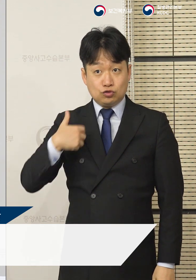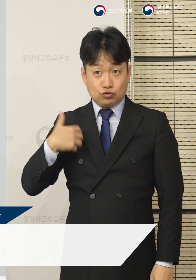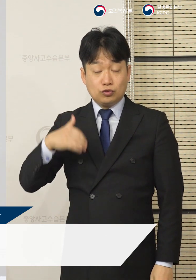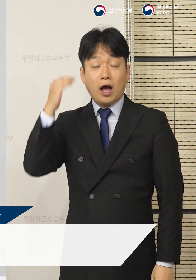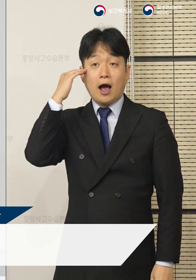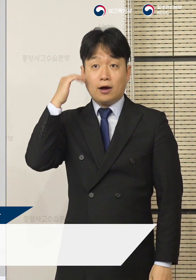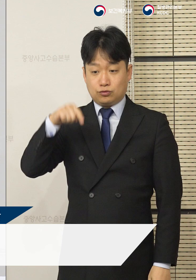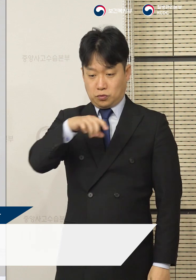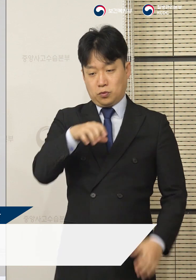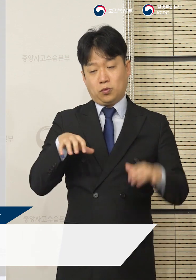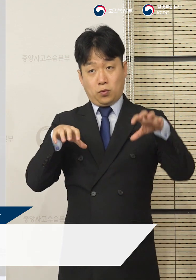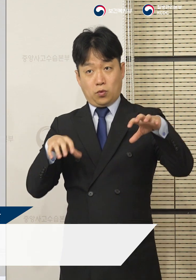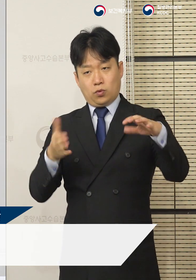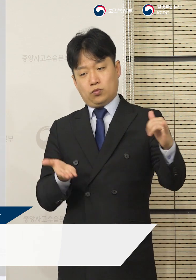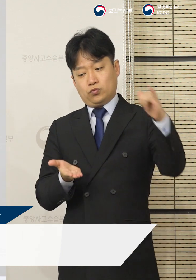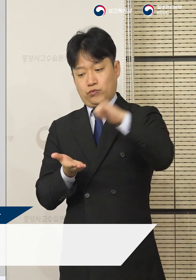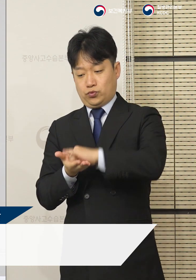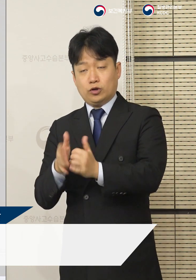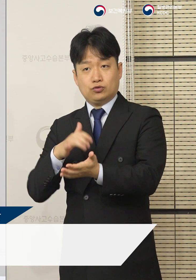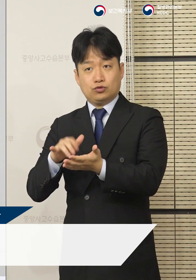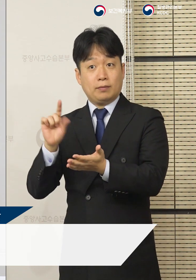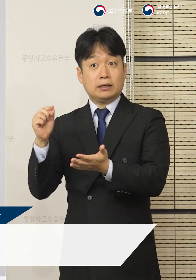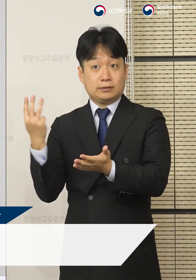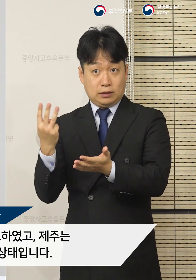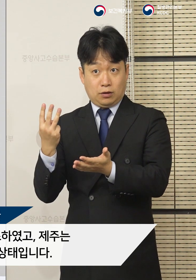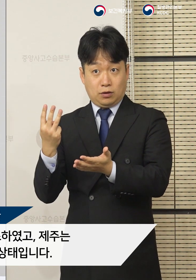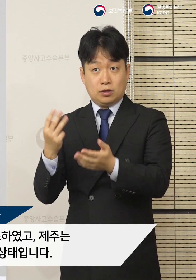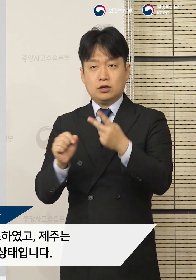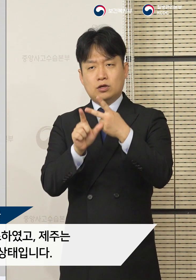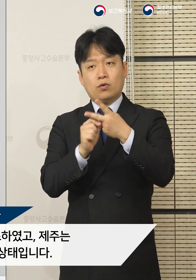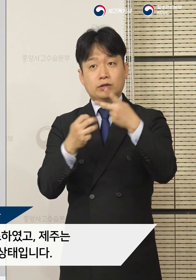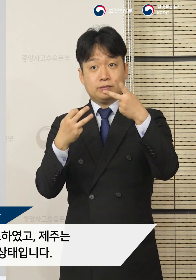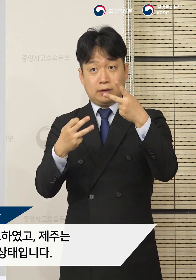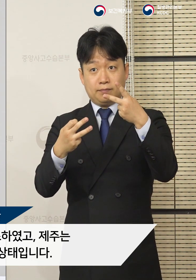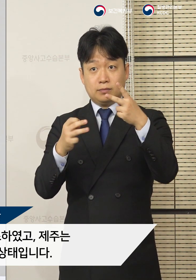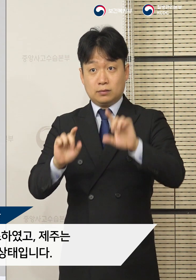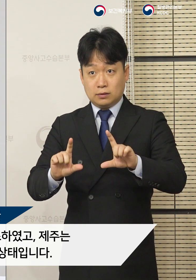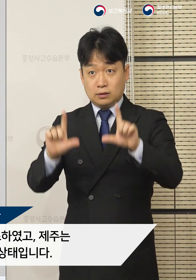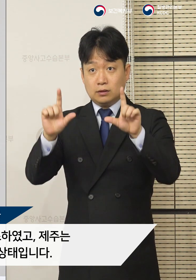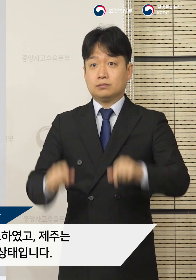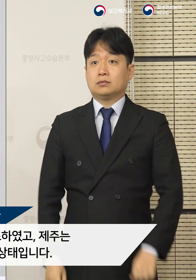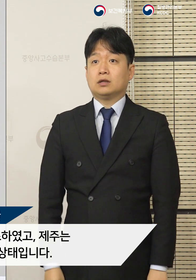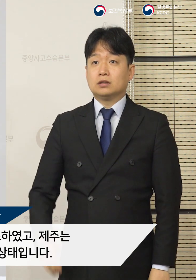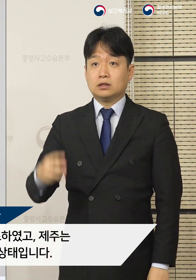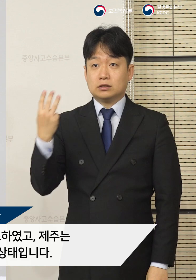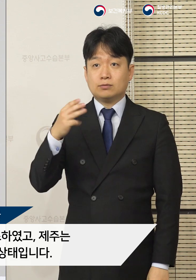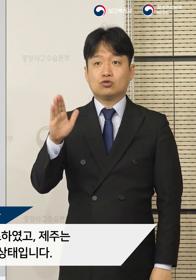명이 중국에서 국내로 입국하였습니다만 2월 13일 기준으로는